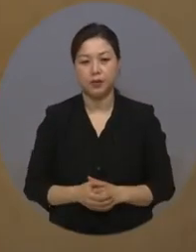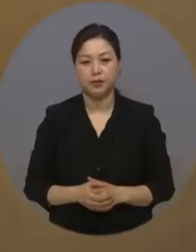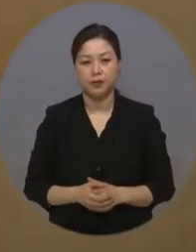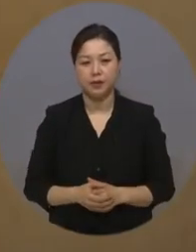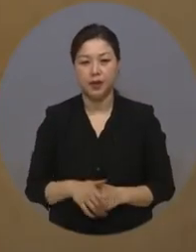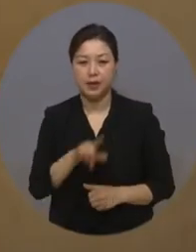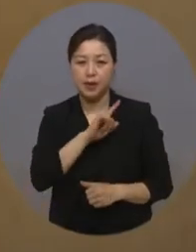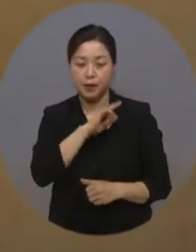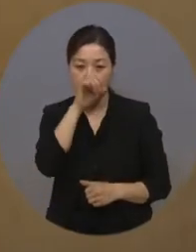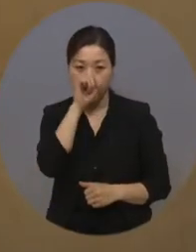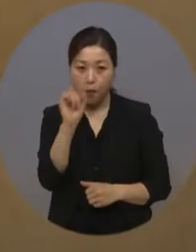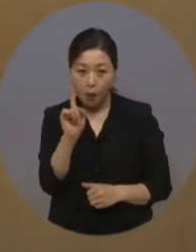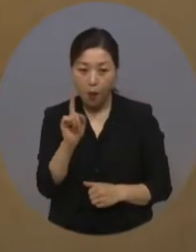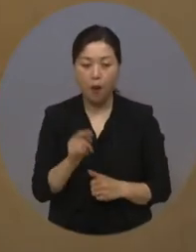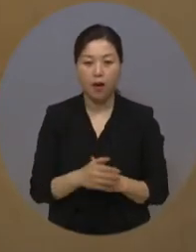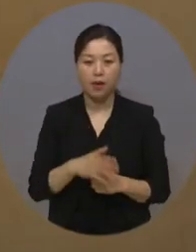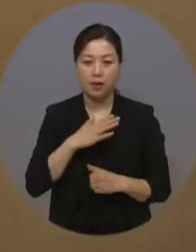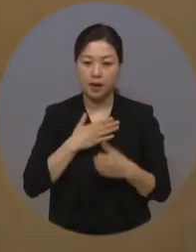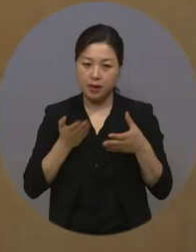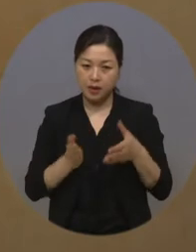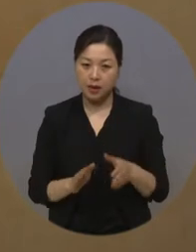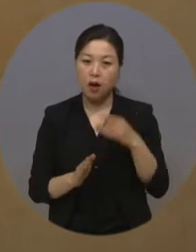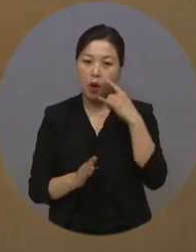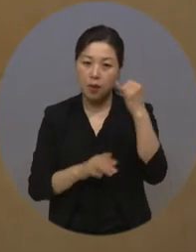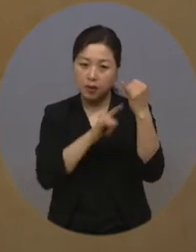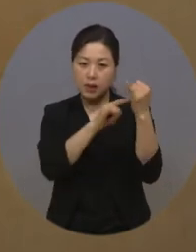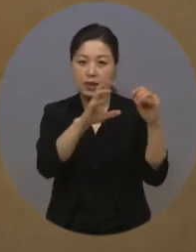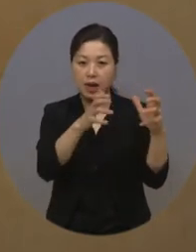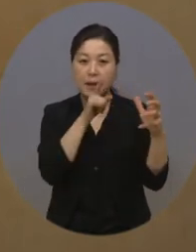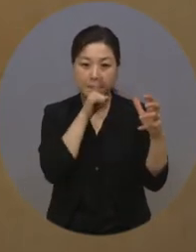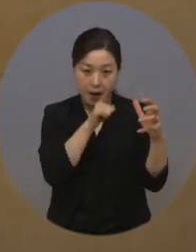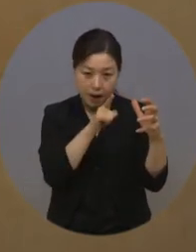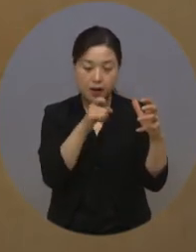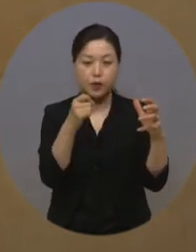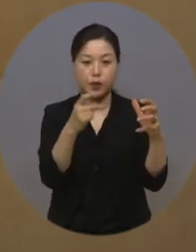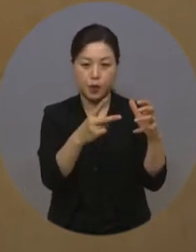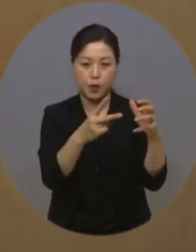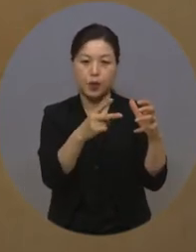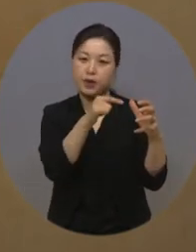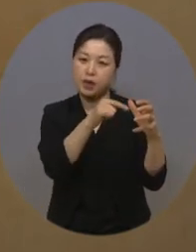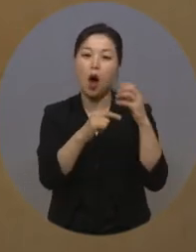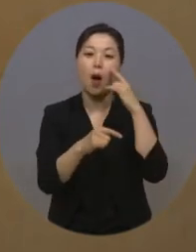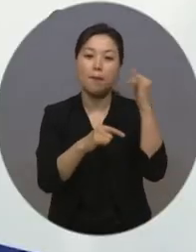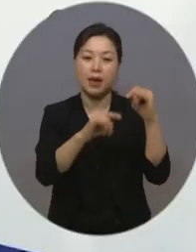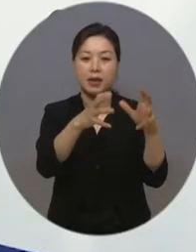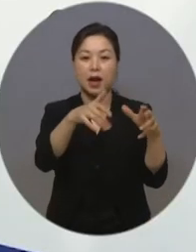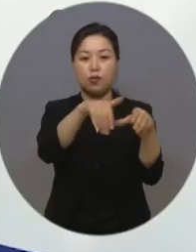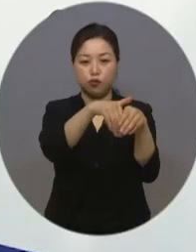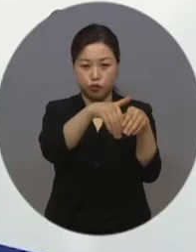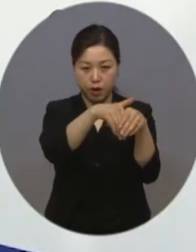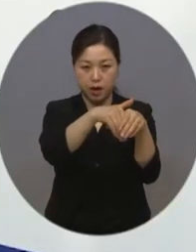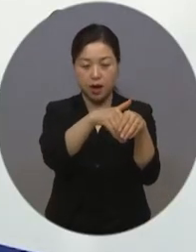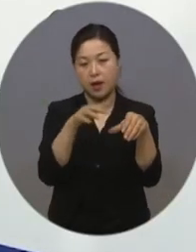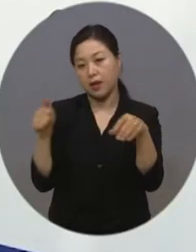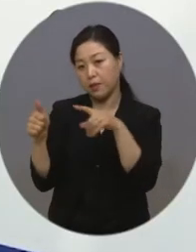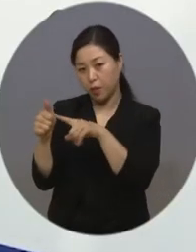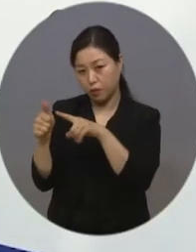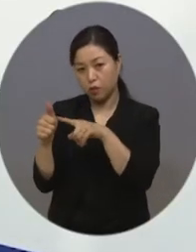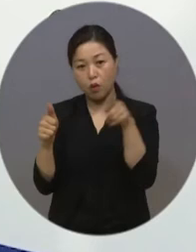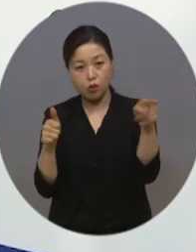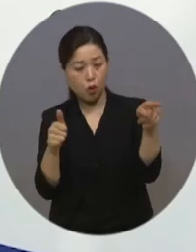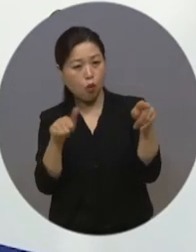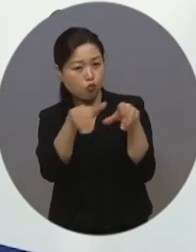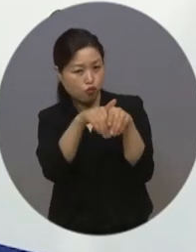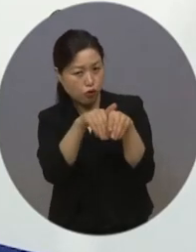가장 긍정적인 거 내가 태어난 어머니의 나라의 말과 어머니의 나라의 누나 그리고 남편들도 좀 알아야